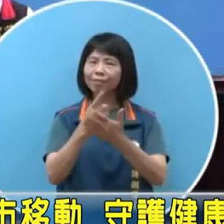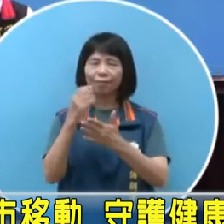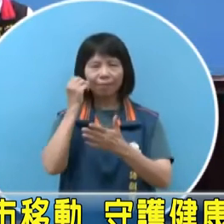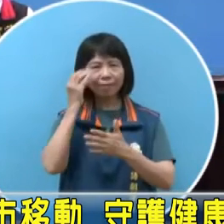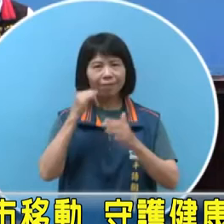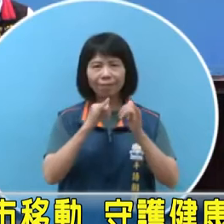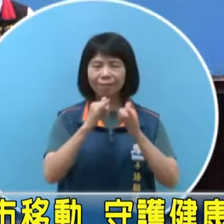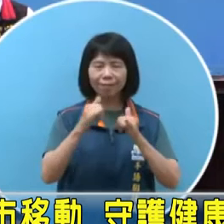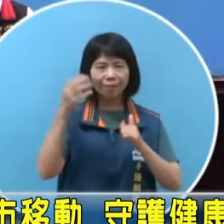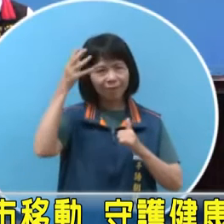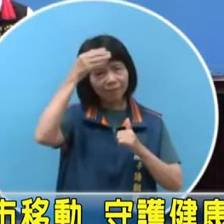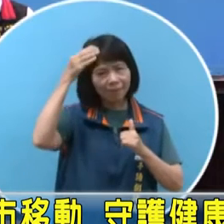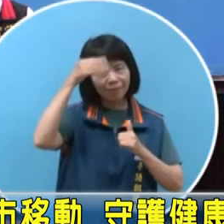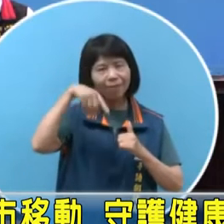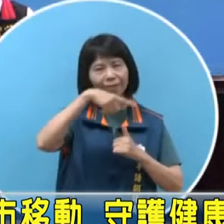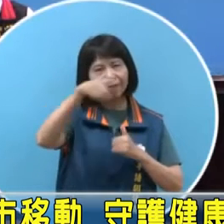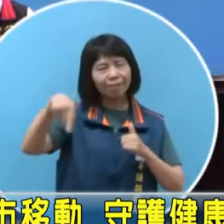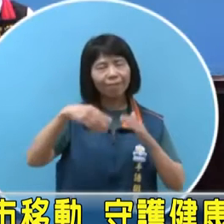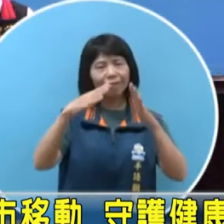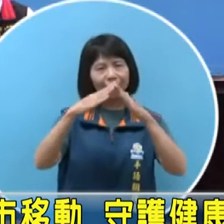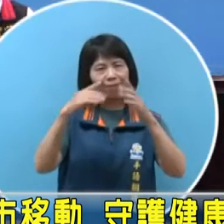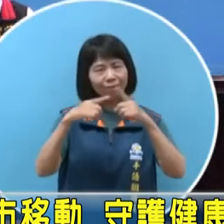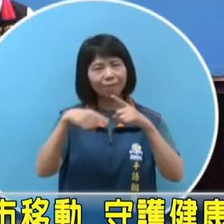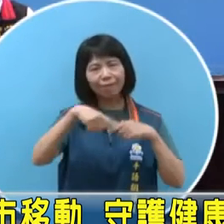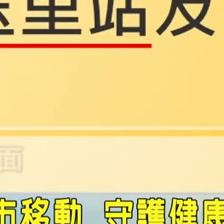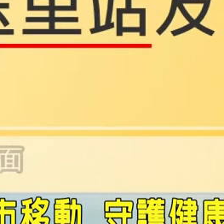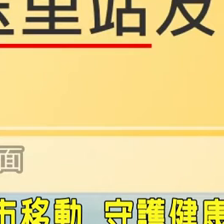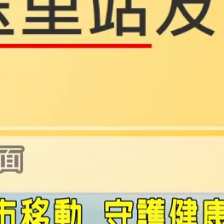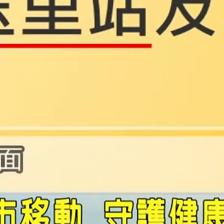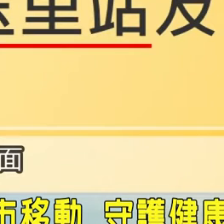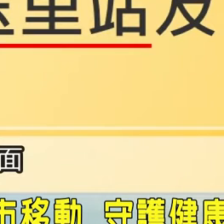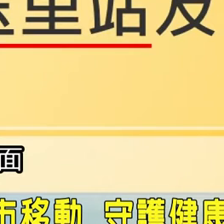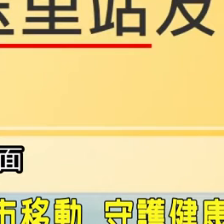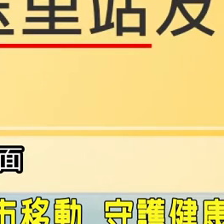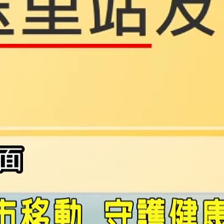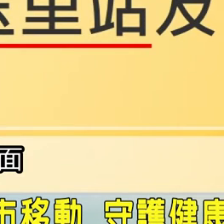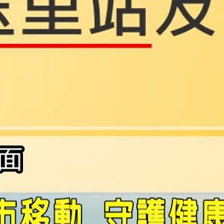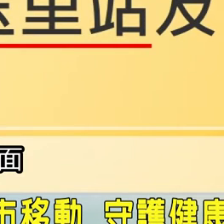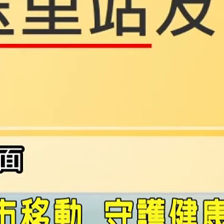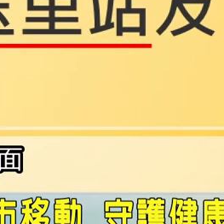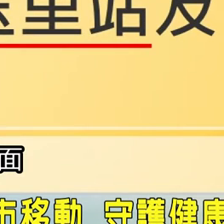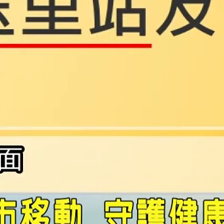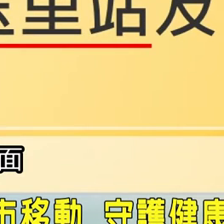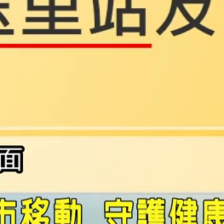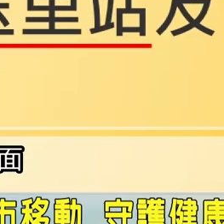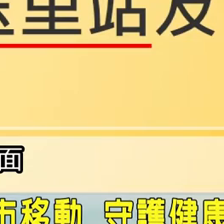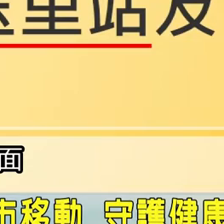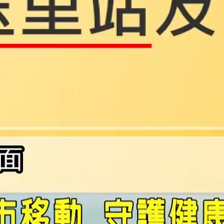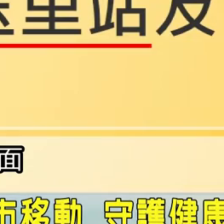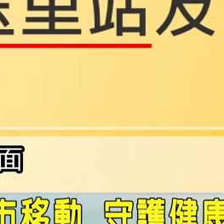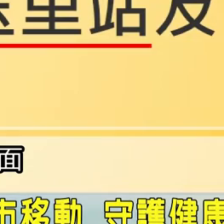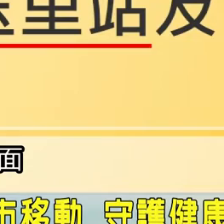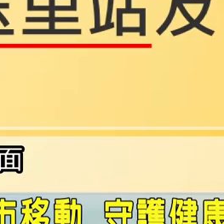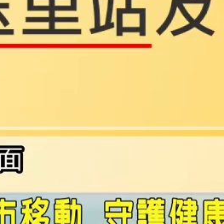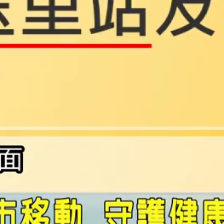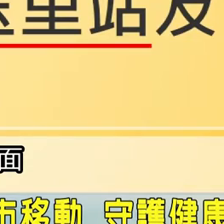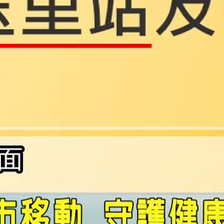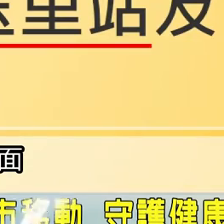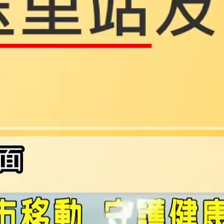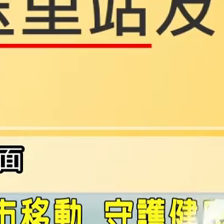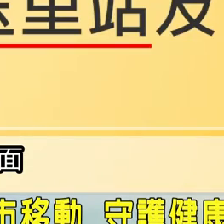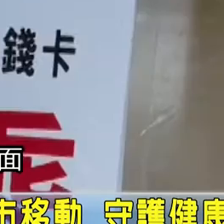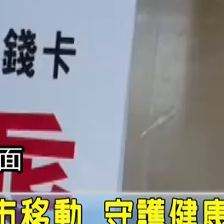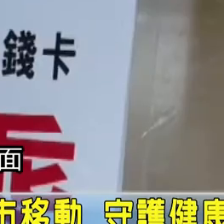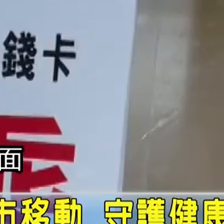人，若必要返乡，请务必配合与台铁花莲站以及玉里站出口处前往做快筛检